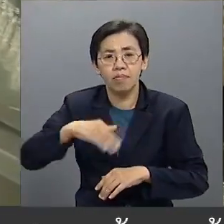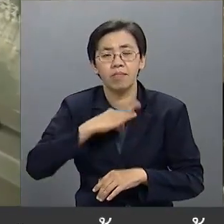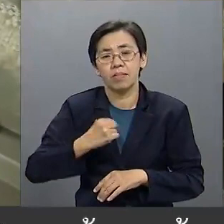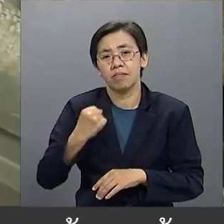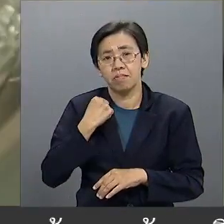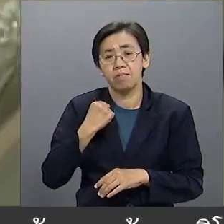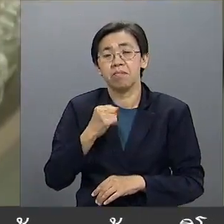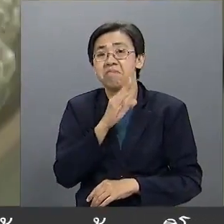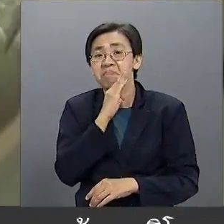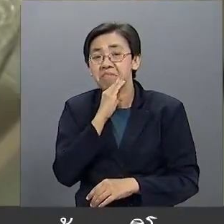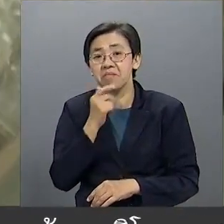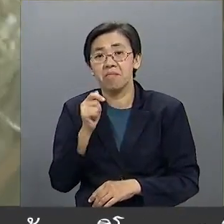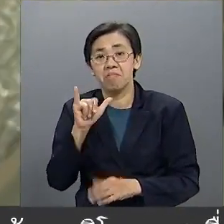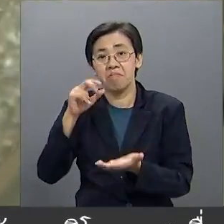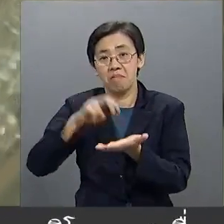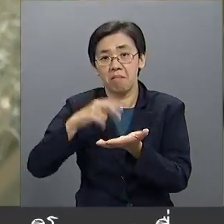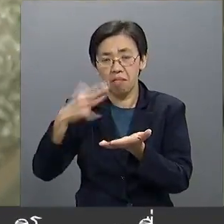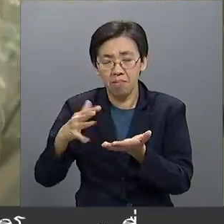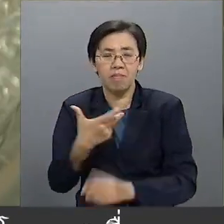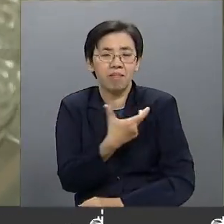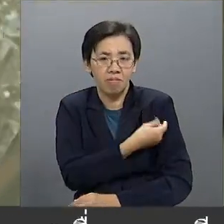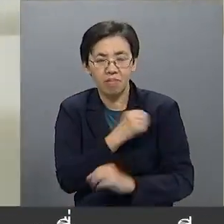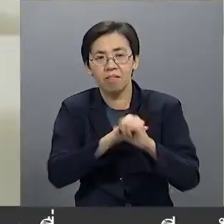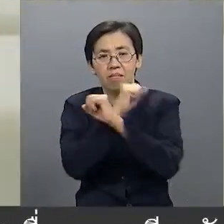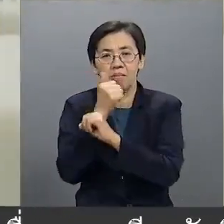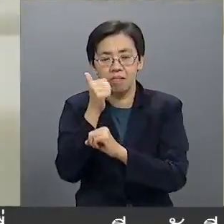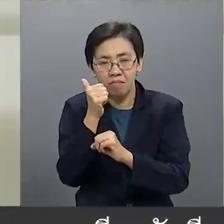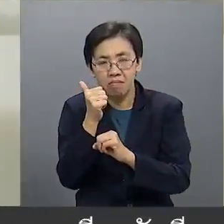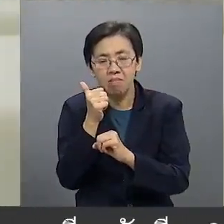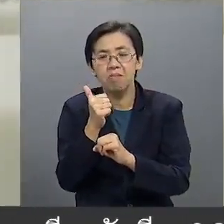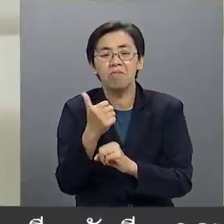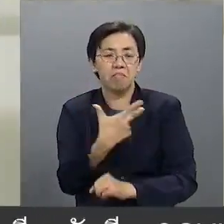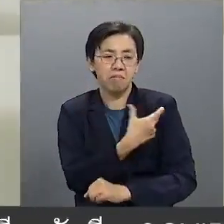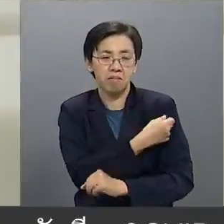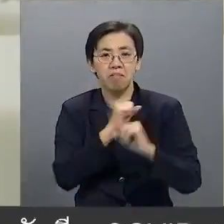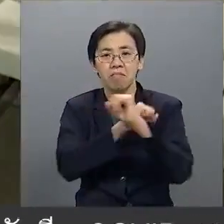ากอย.มีความปลอดภัยมีคุณภาพมีประสิทธิผลป้องกันโรคครับ